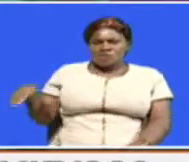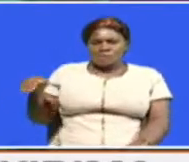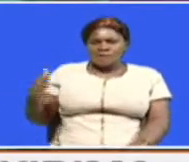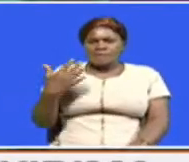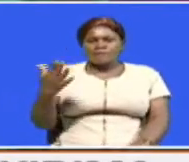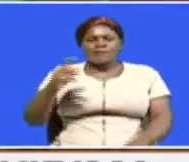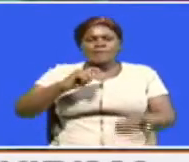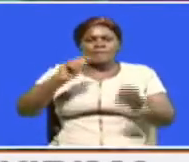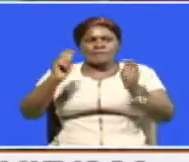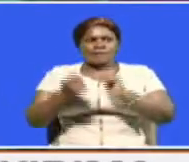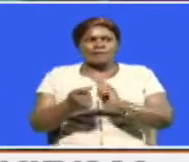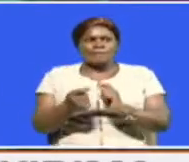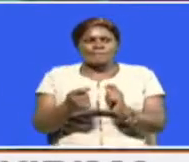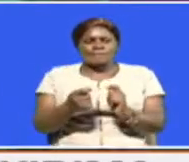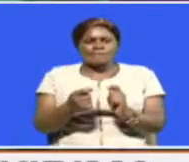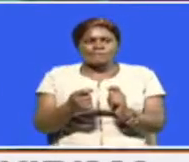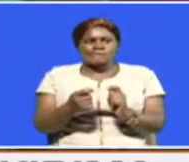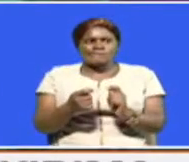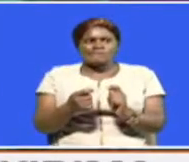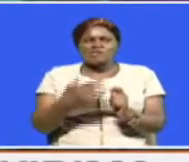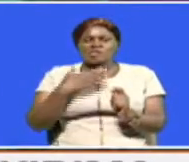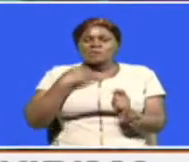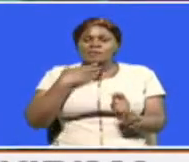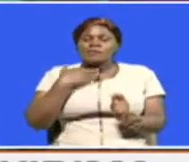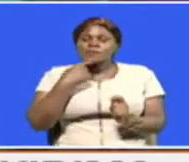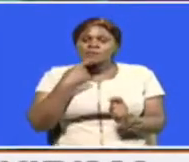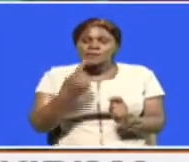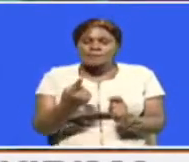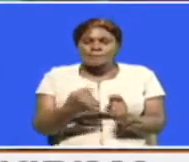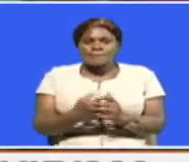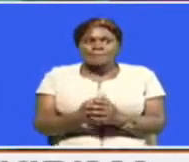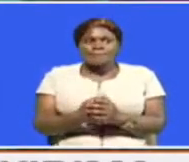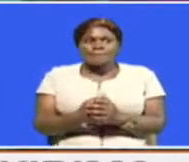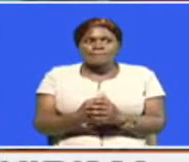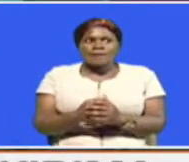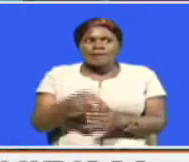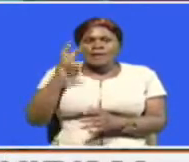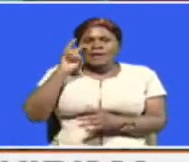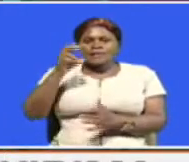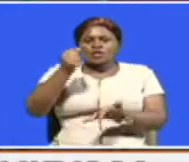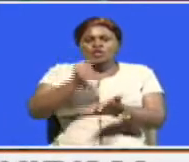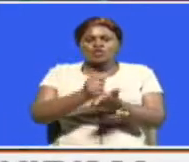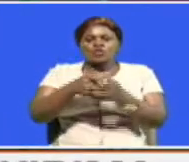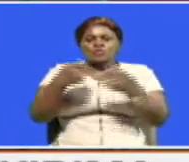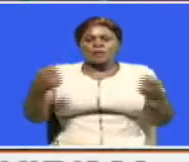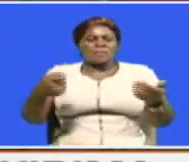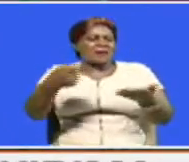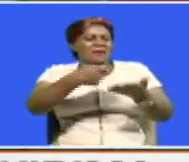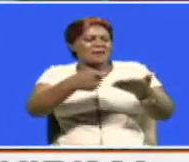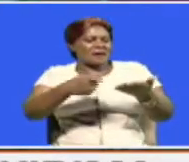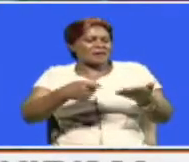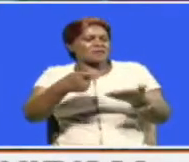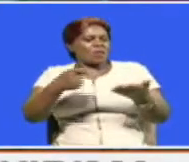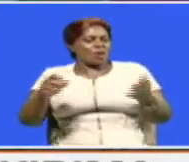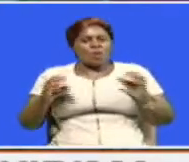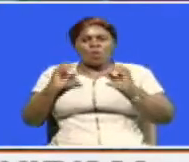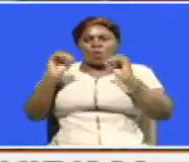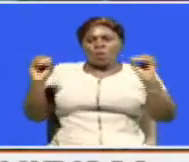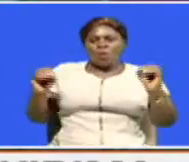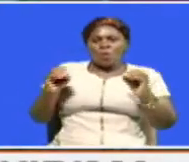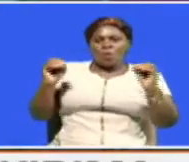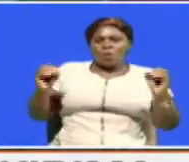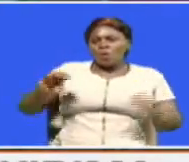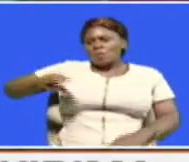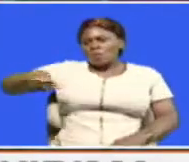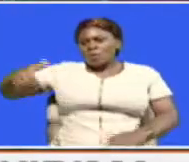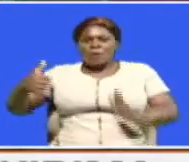yamebadilika. So I want to say, nimeona watu ya magazeti wakiandika jana. Oh, mlima